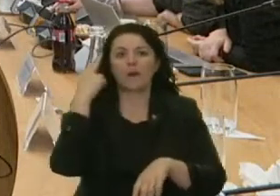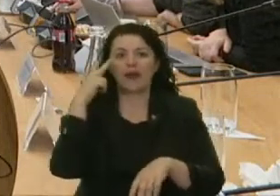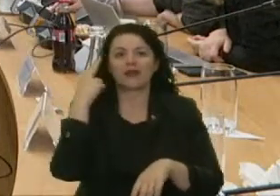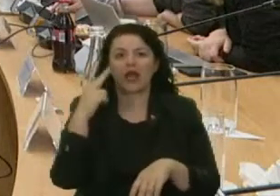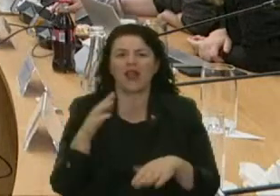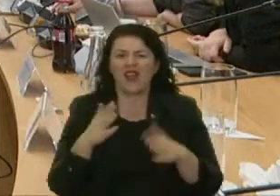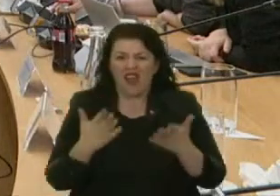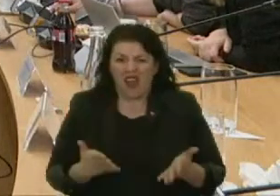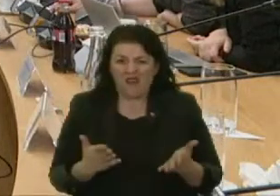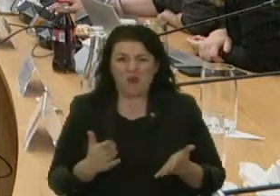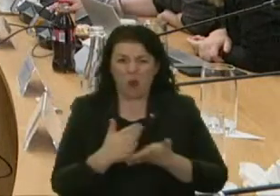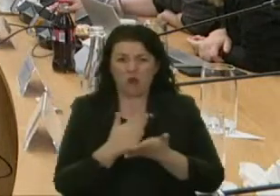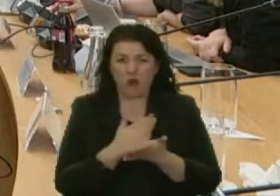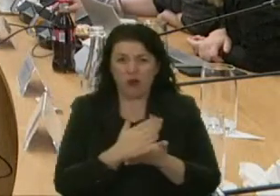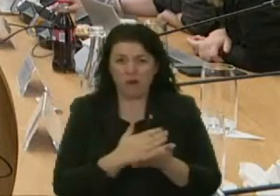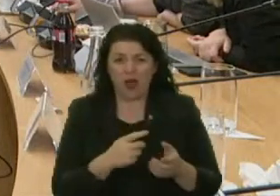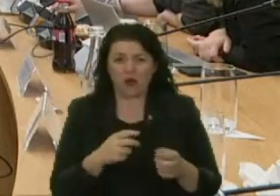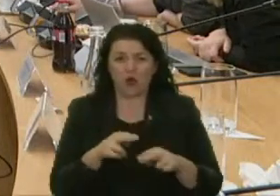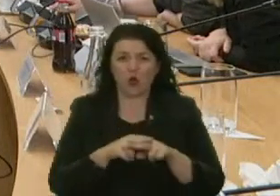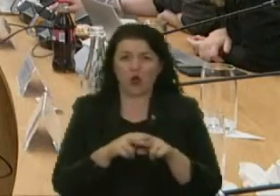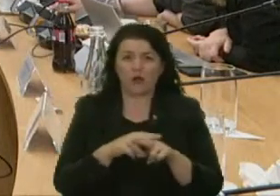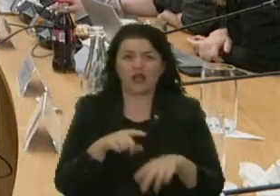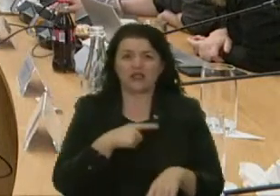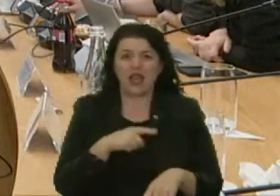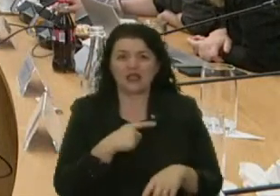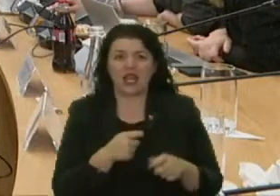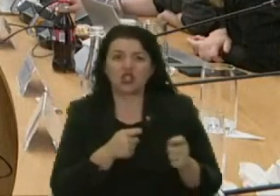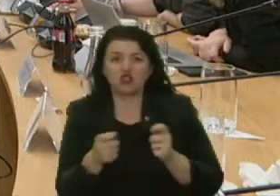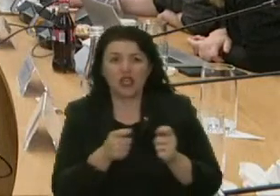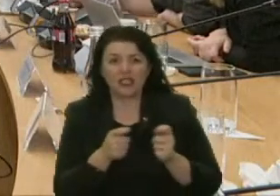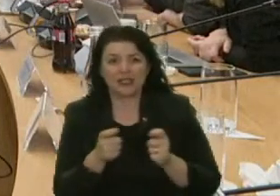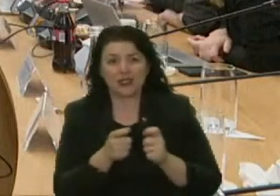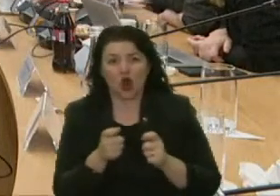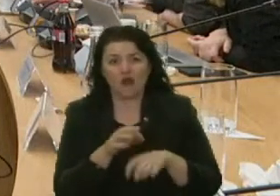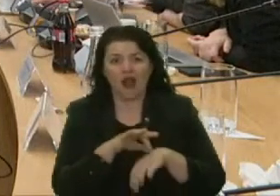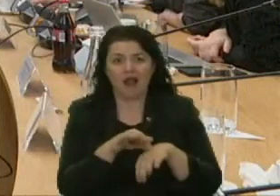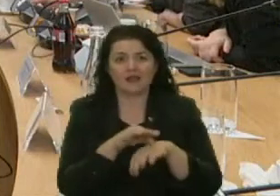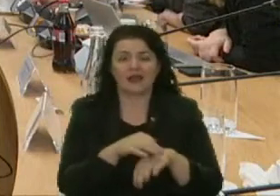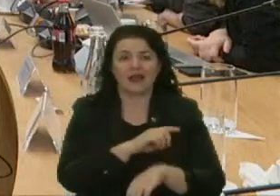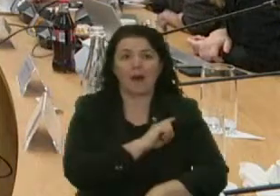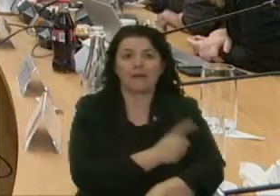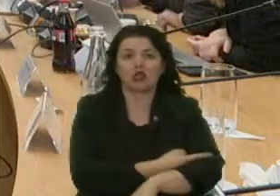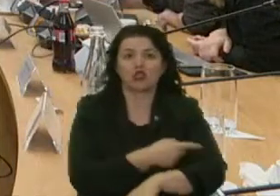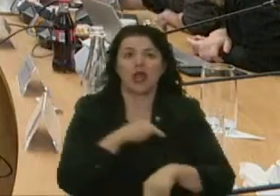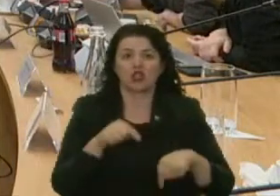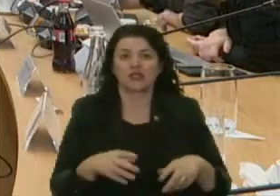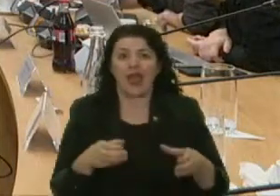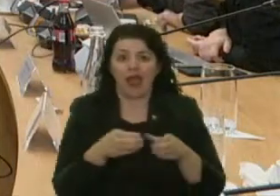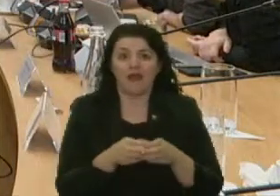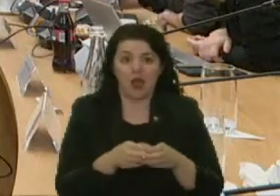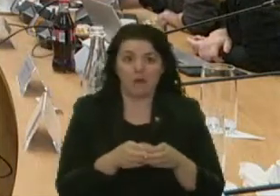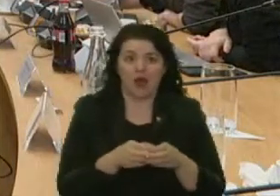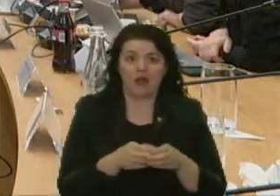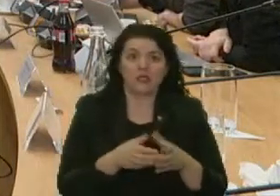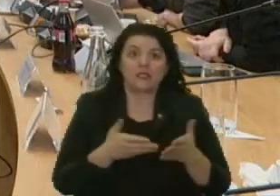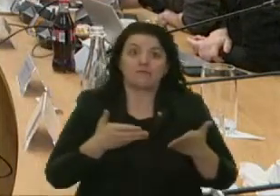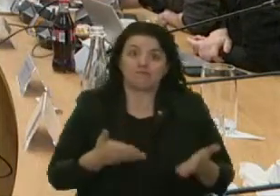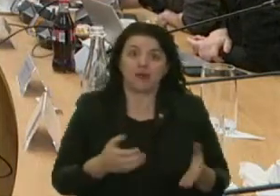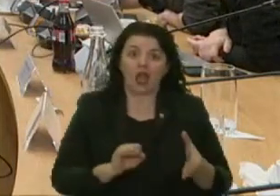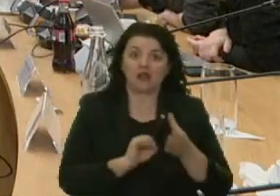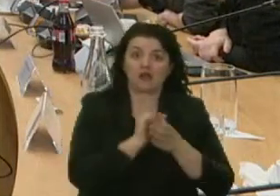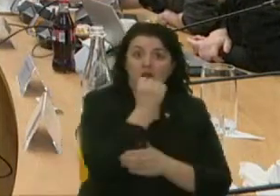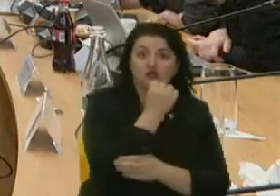avem o mare problemă a modului în care este gestionată capacitatea acestei echipe fie trebuie să o